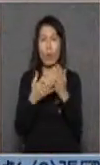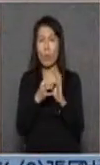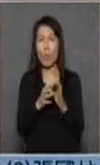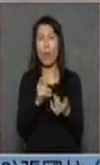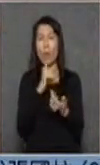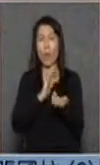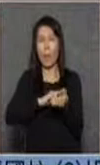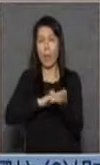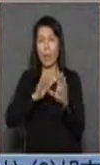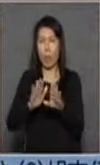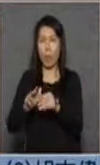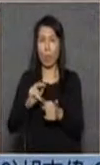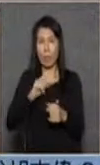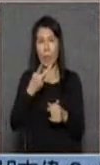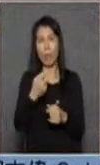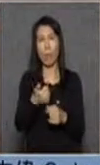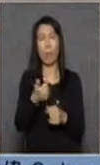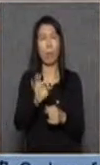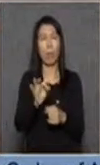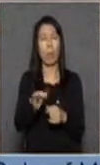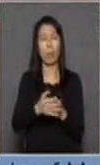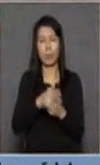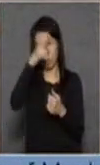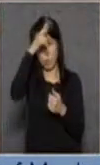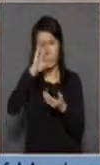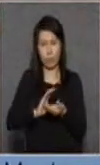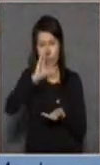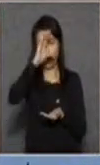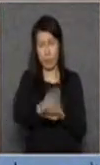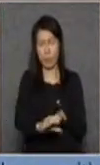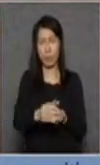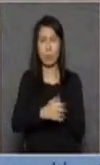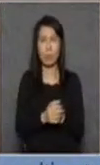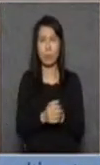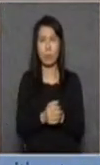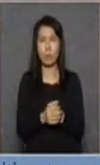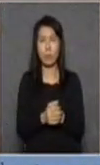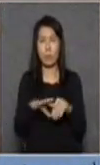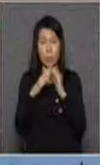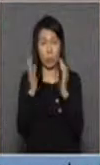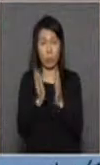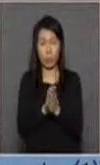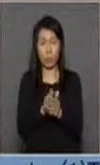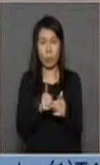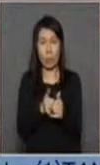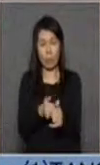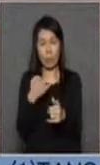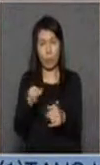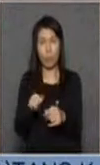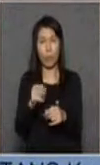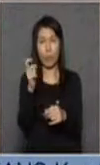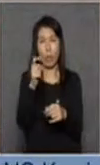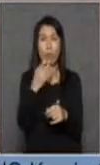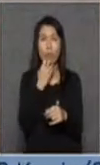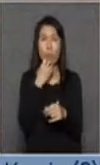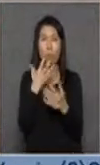冇明顯的改善，政府投放資源咧亦都完全追不上九龍東呢